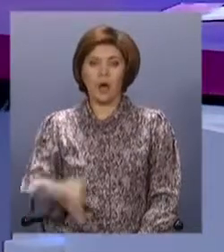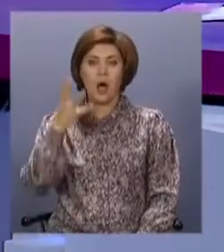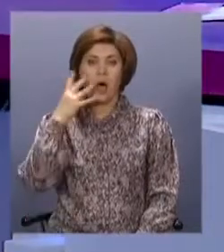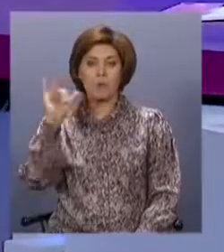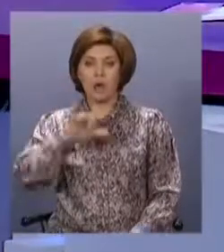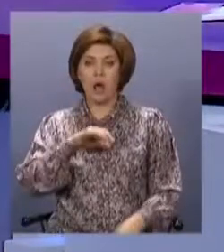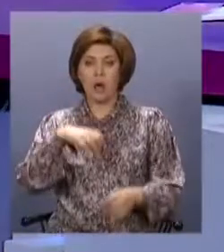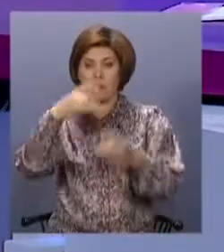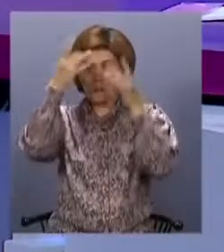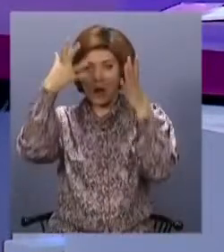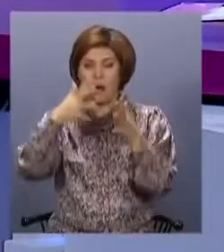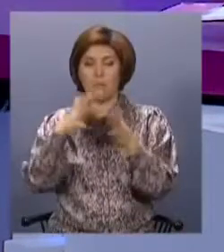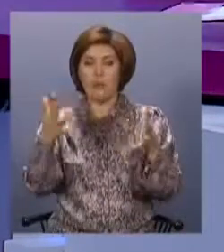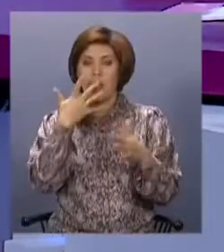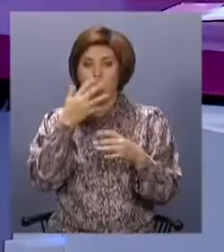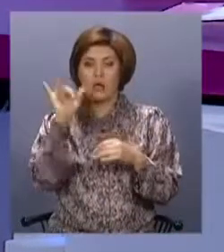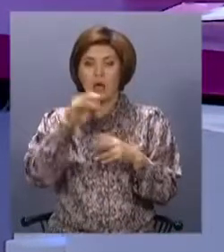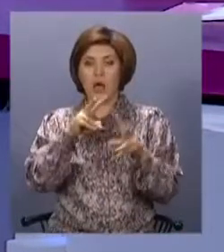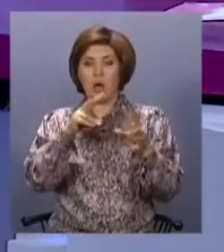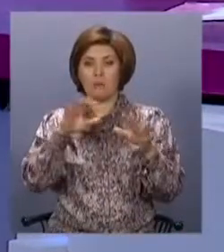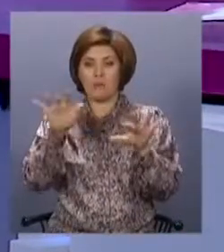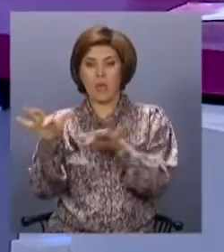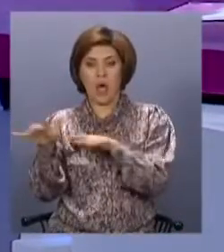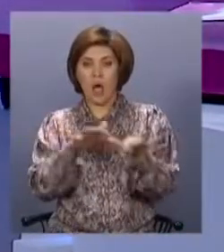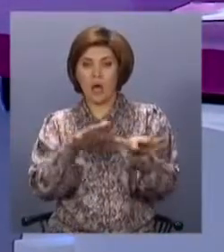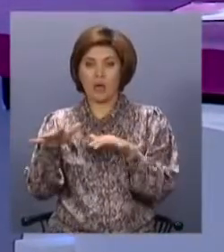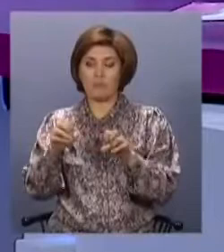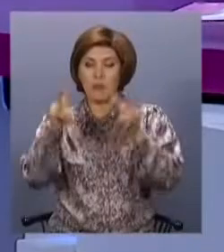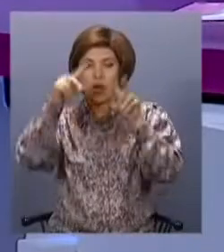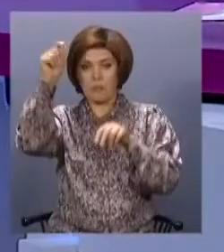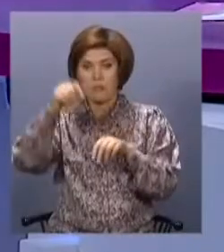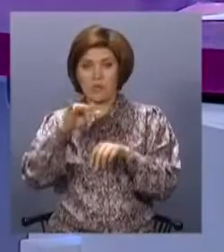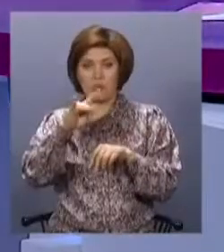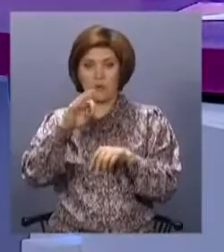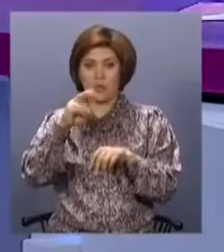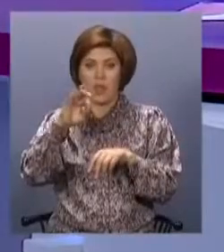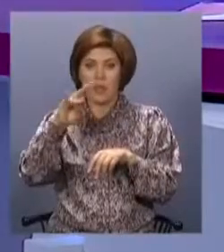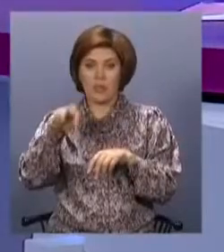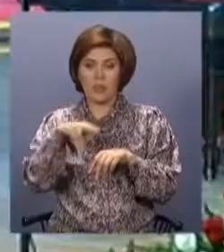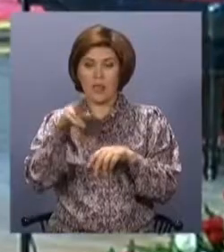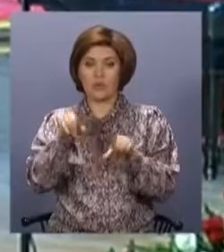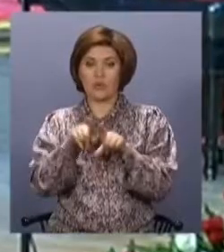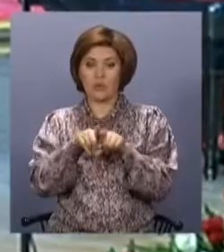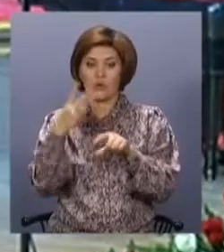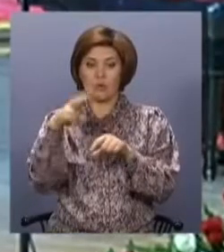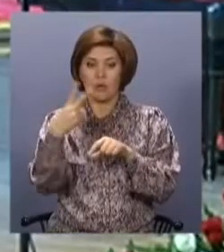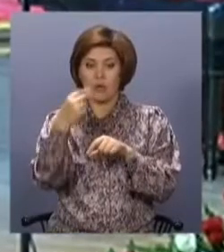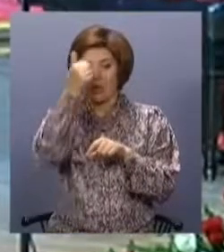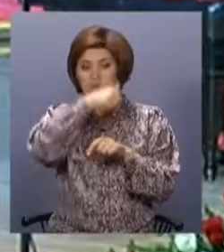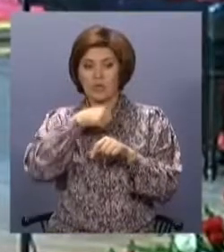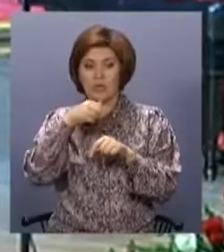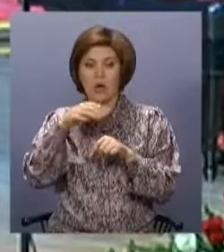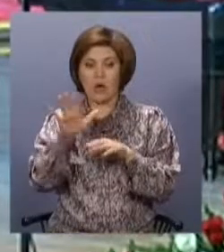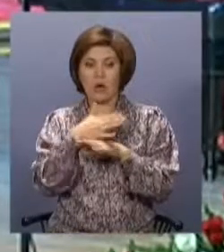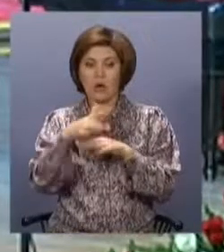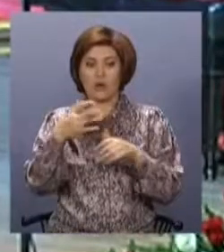Алматының төл мерекесіне орай шетелде аты танылған пианист отандасымыз арнай келді. Ирина Морейленд елге араға 22 жыл салып келіп отыр.